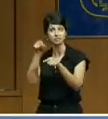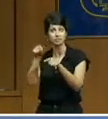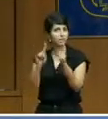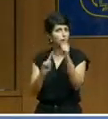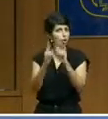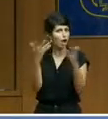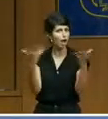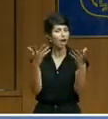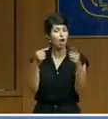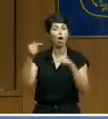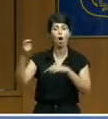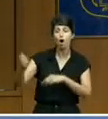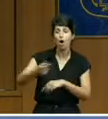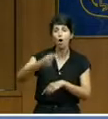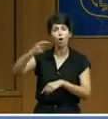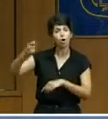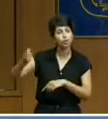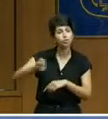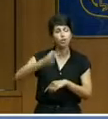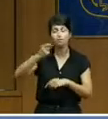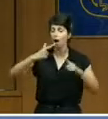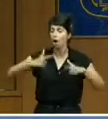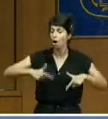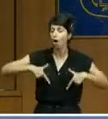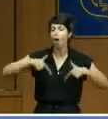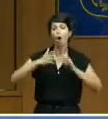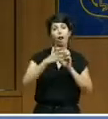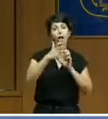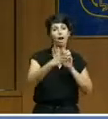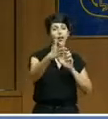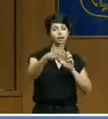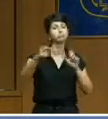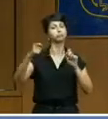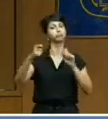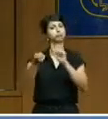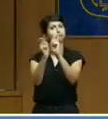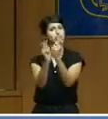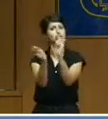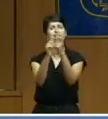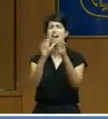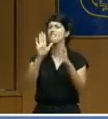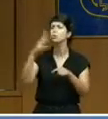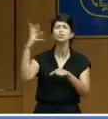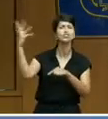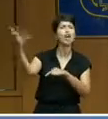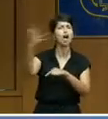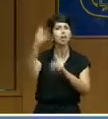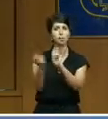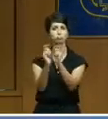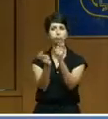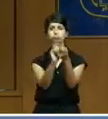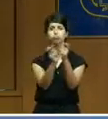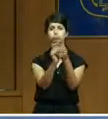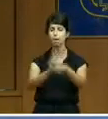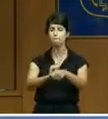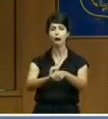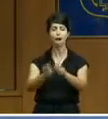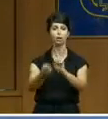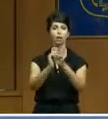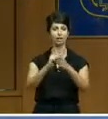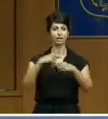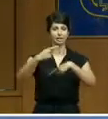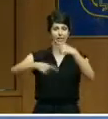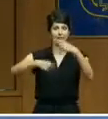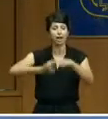הזה קורה שבוע אחרי שבוע לאורך כל חיי המושבה, שיכולים להיות אפילו שנים. והמהירות הזאת, התהליך